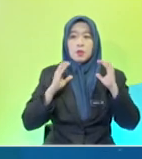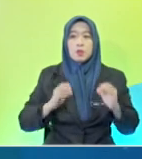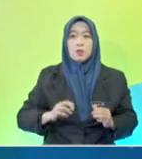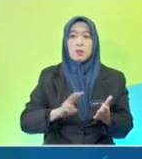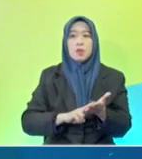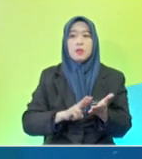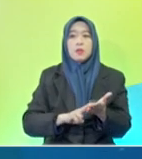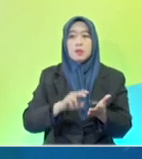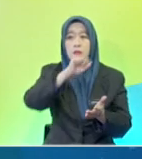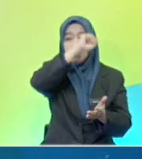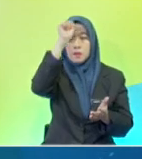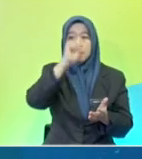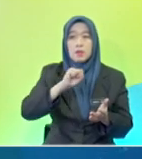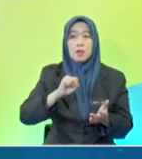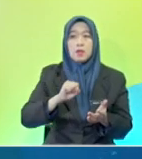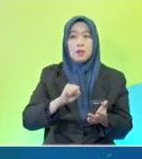Amni.